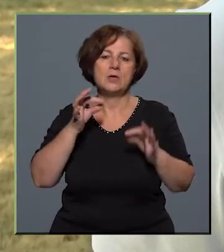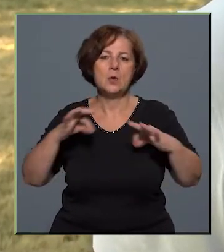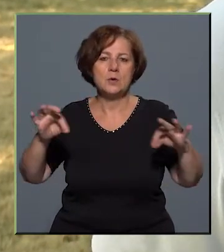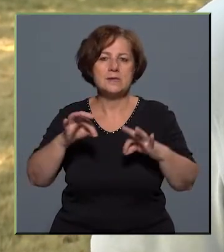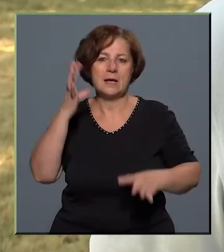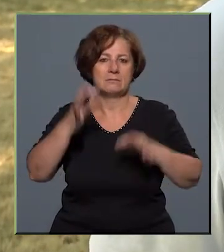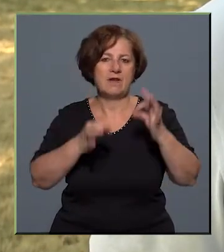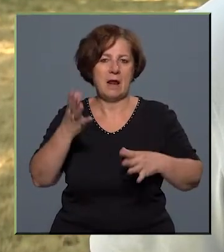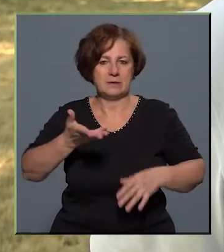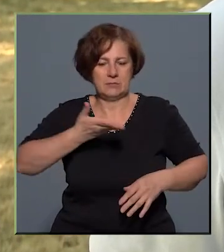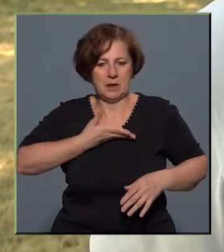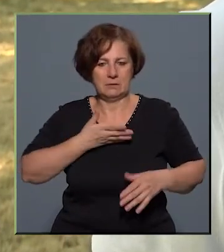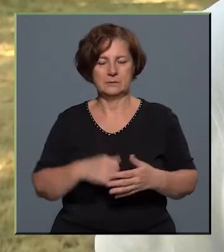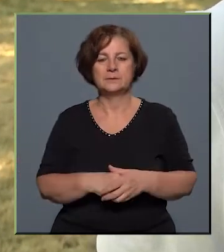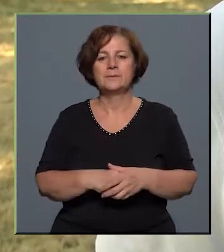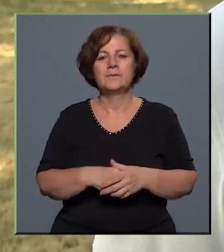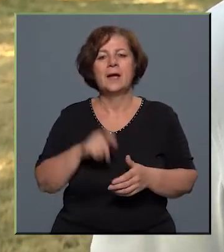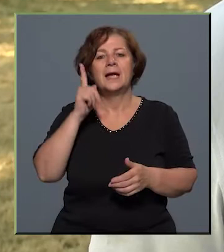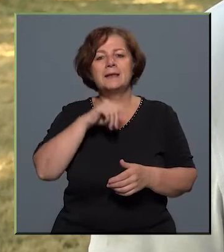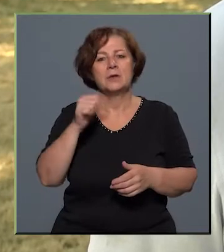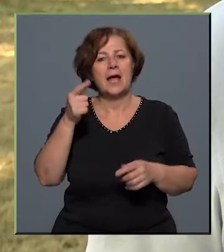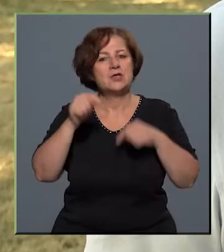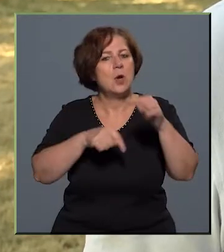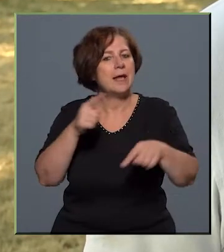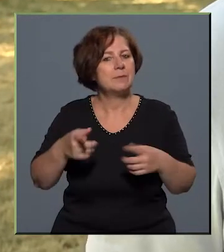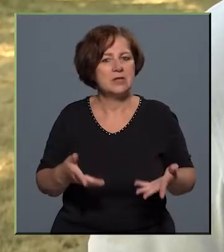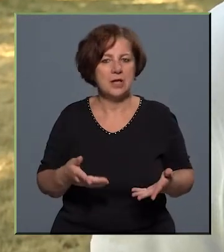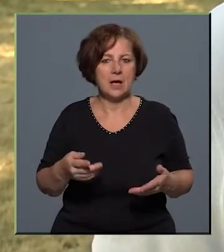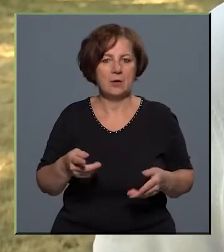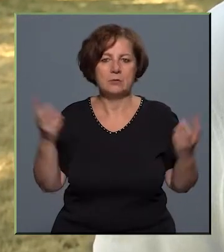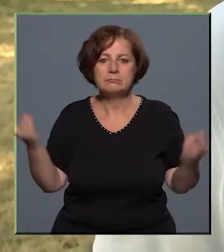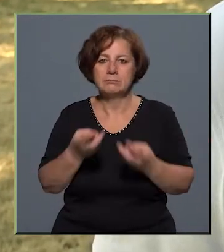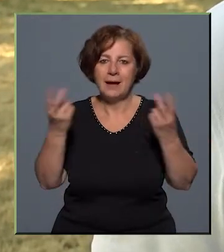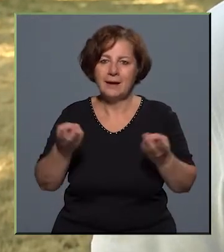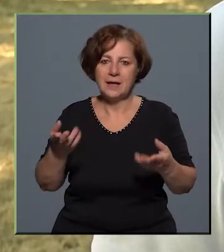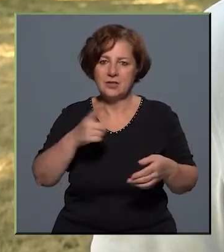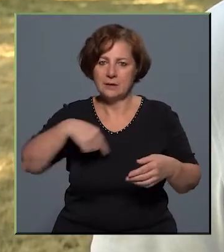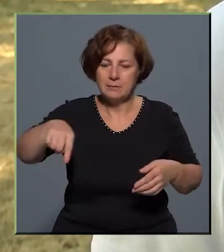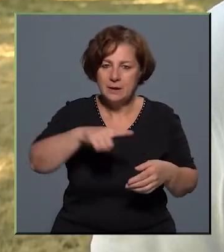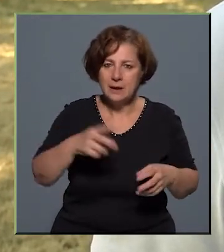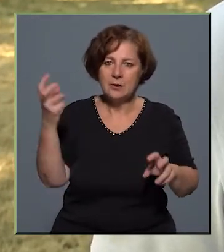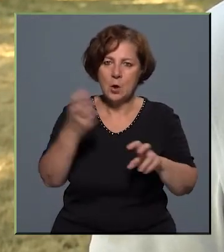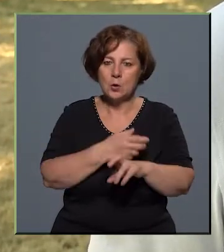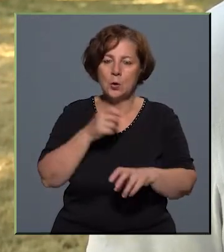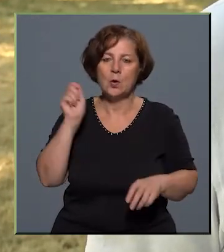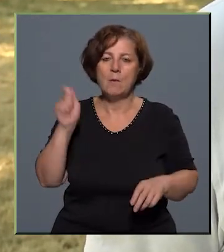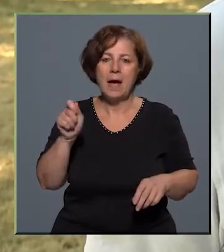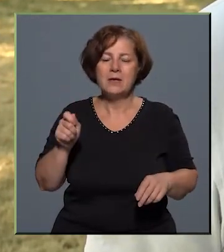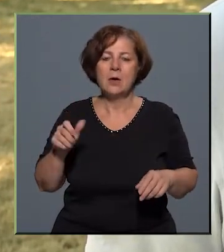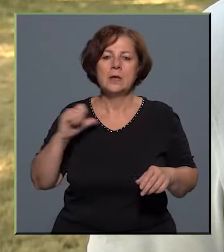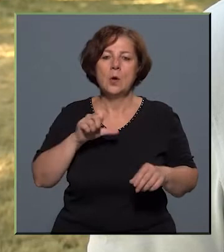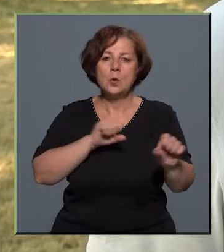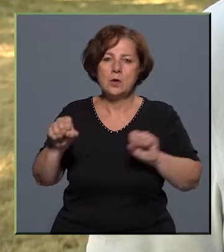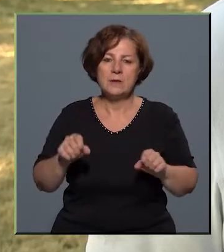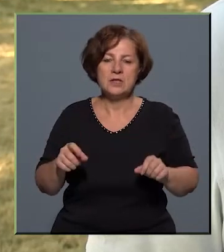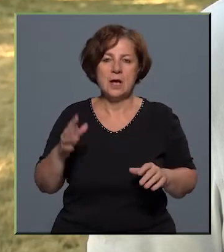a választás. És akkor Tibornak az volt az első lépése, hogy megkeresett minket, a Kőbányai önkormányzatot, és mi